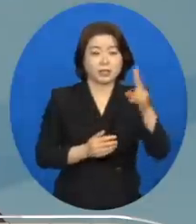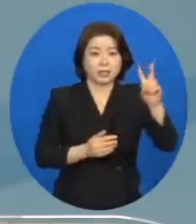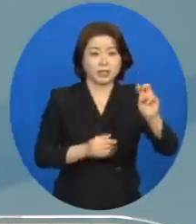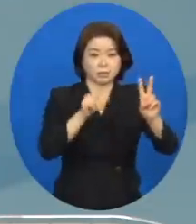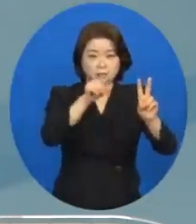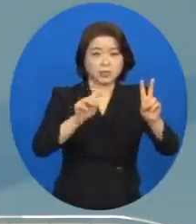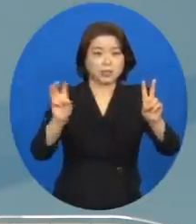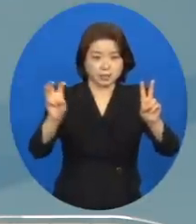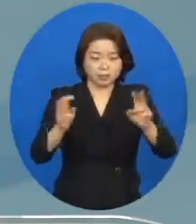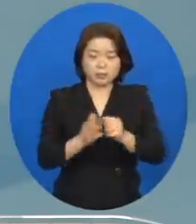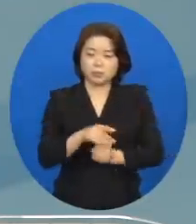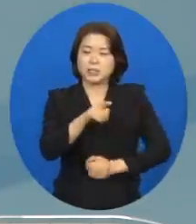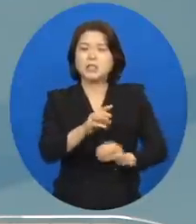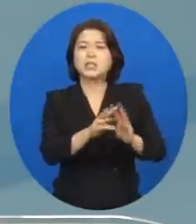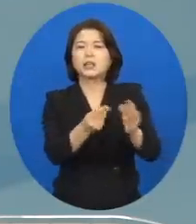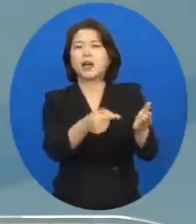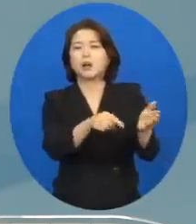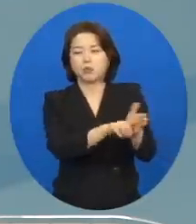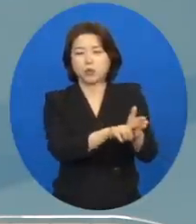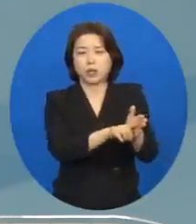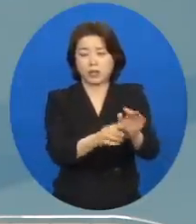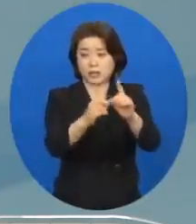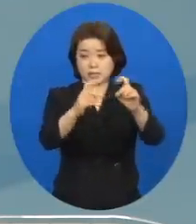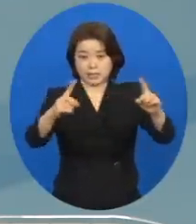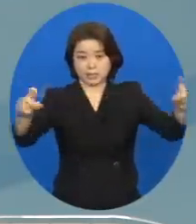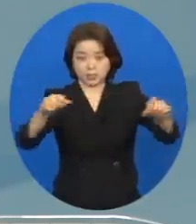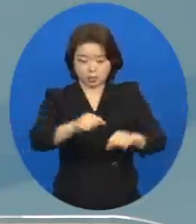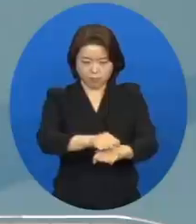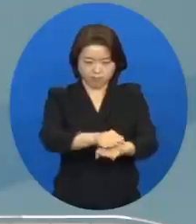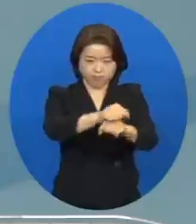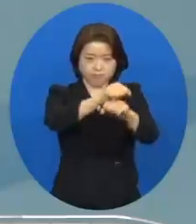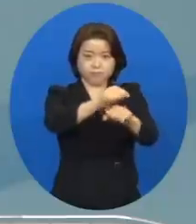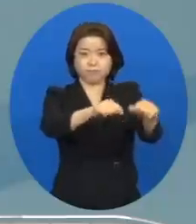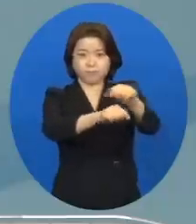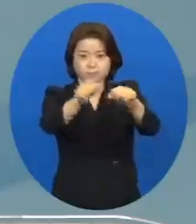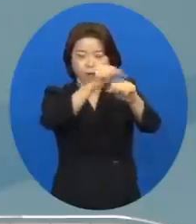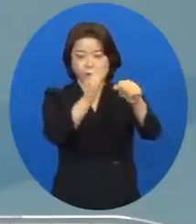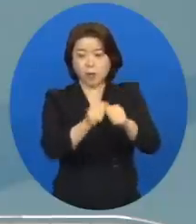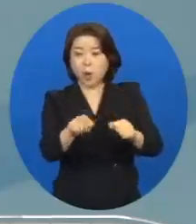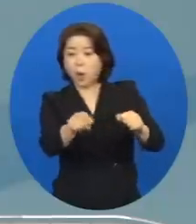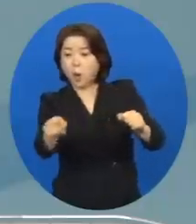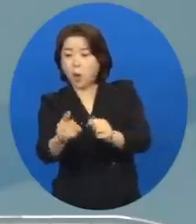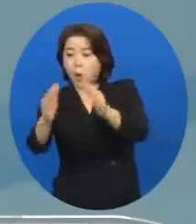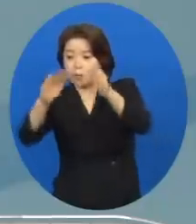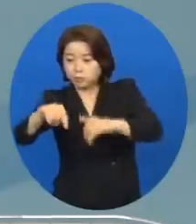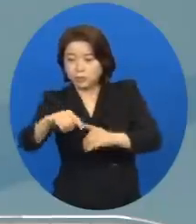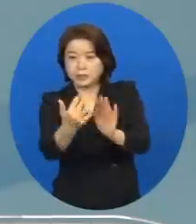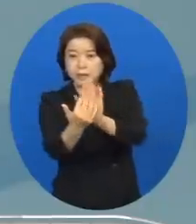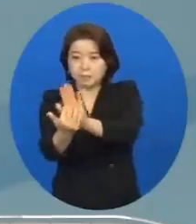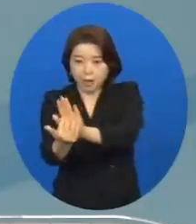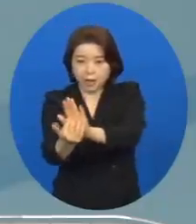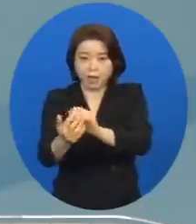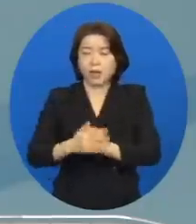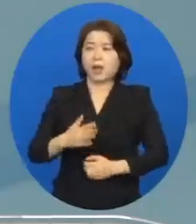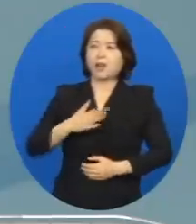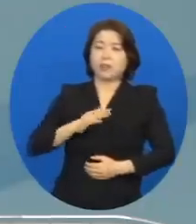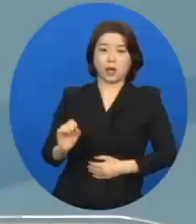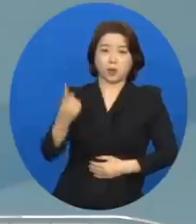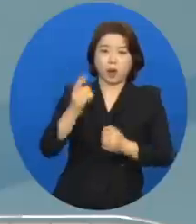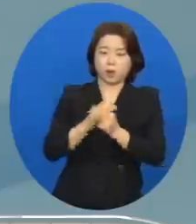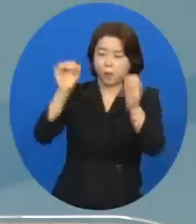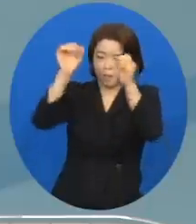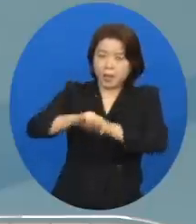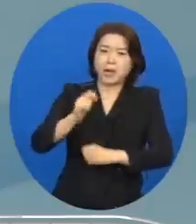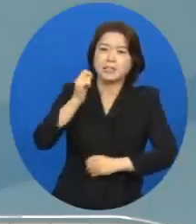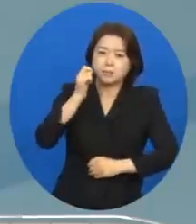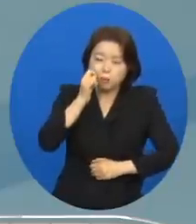31절에 이 땅을 위하여 성을 쌓으며 성 무너진 데를 막아서서 나로 하여금 멸하지